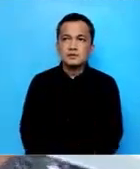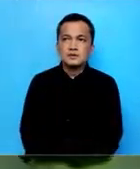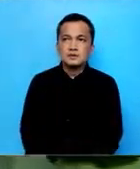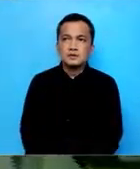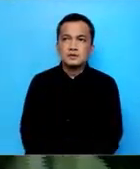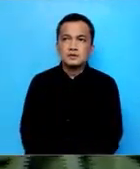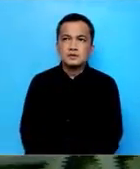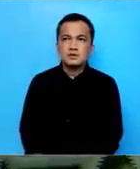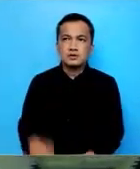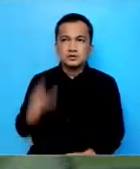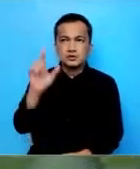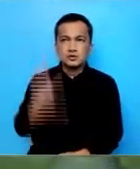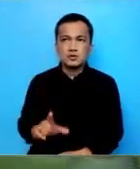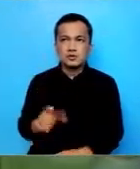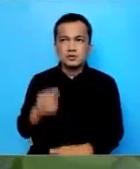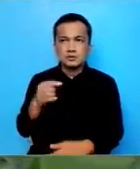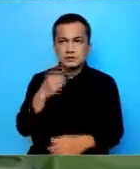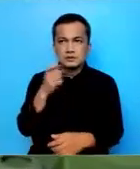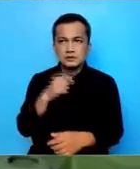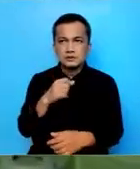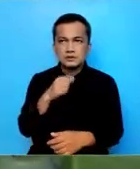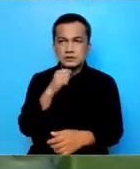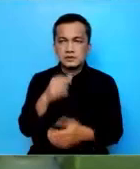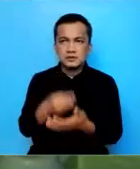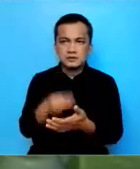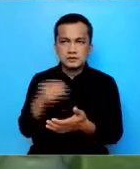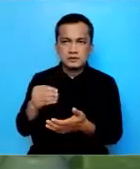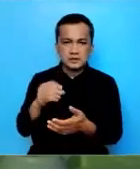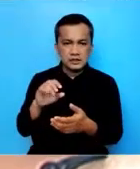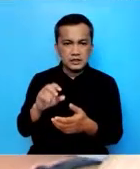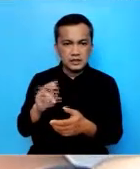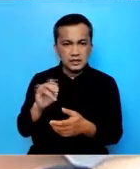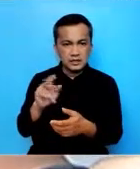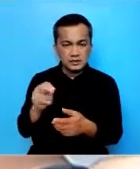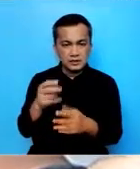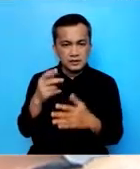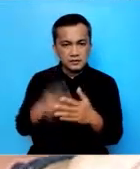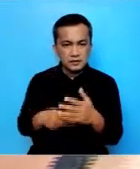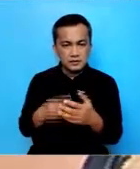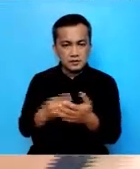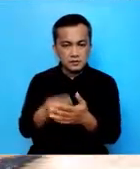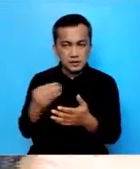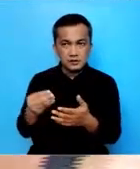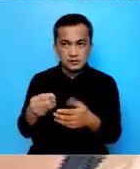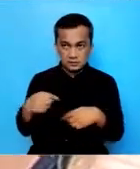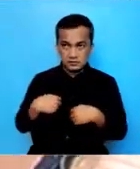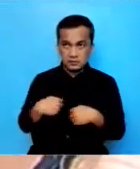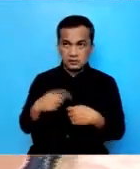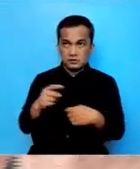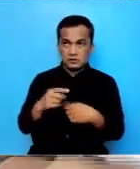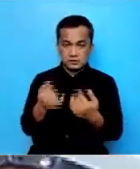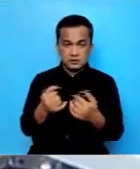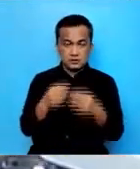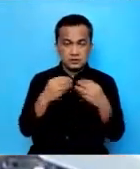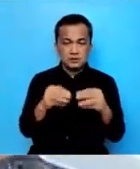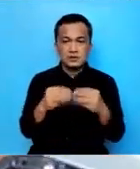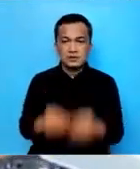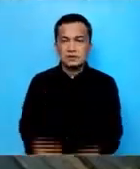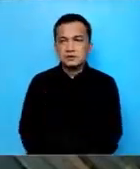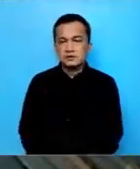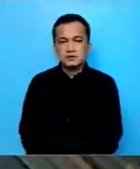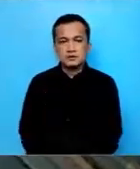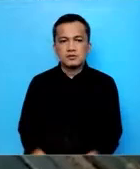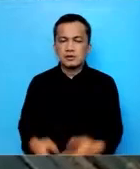is low. Because you're not buying naman the egg at the current price. Pero if you will buy to me what's currently on the market, no one could